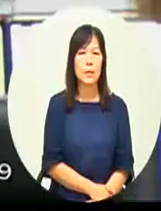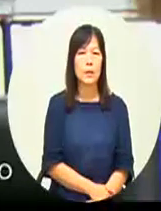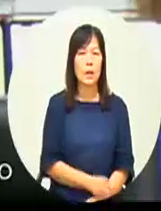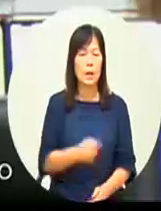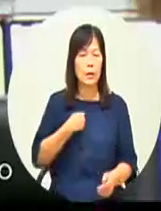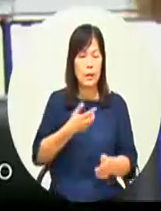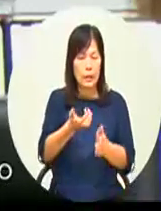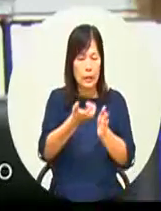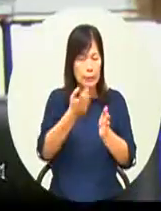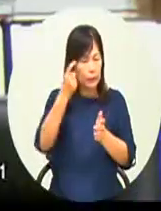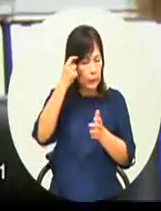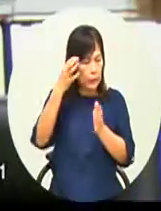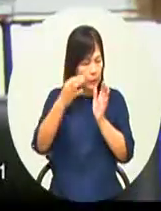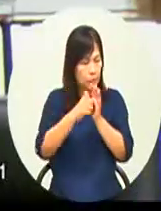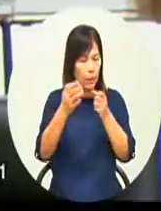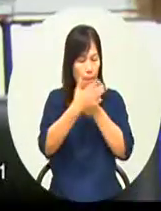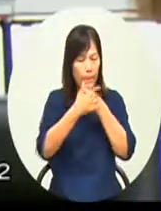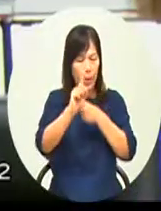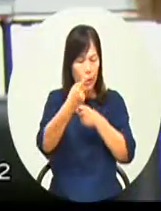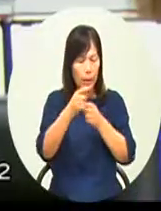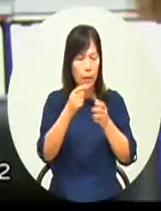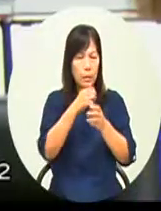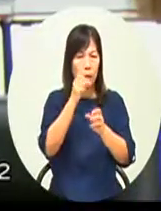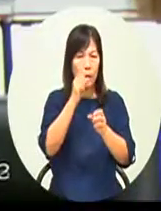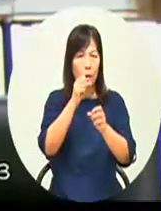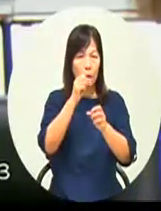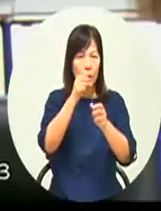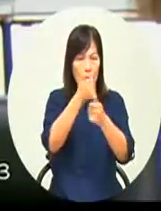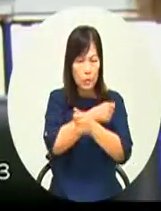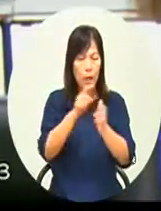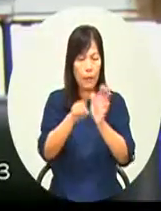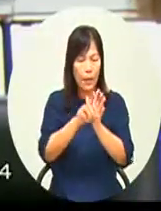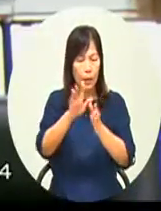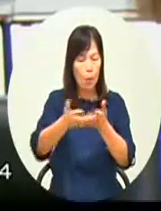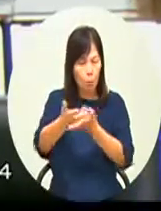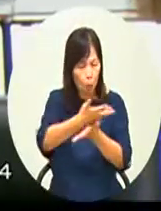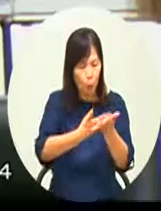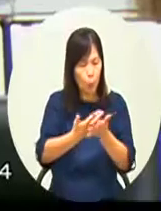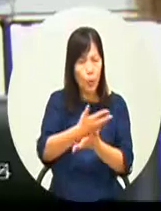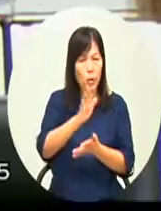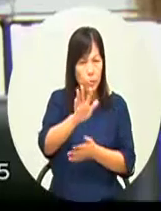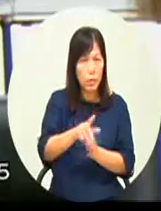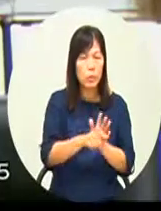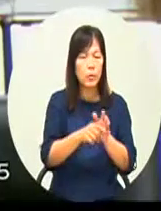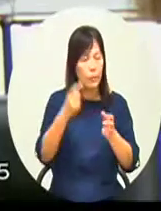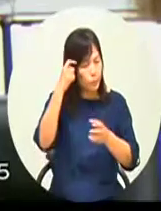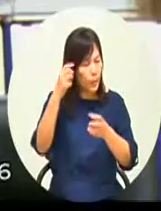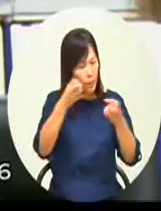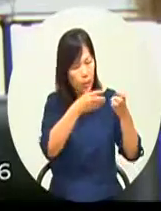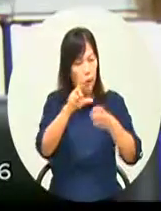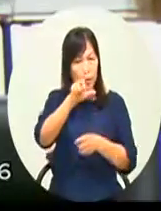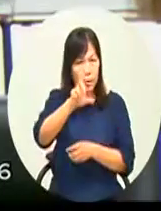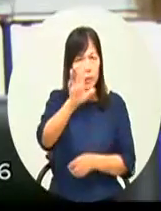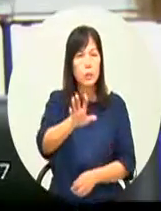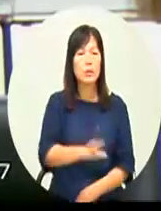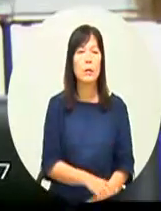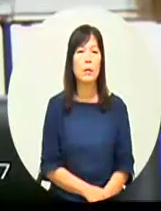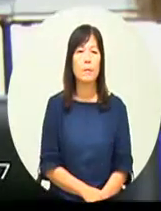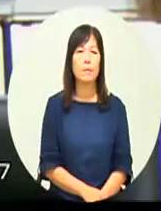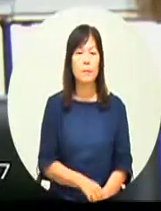地区的一些产业代表也沟通了一些议题，他们希望